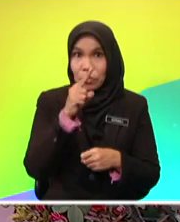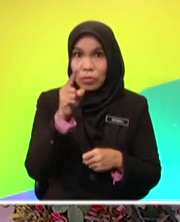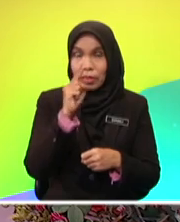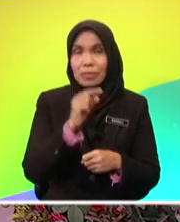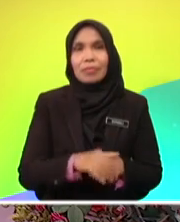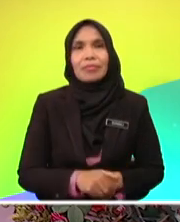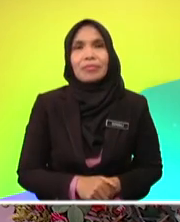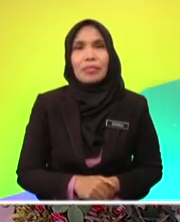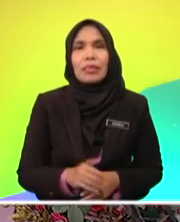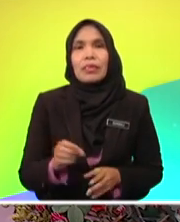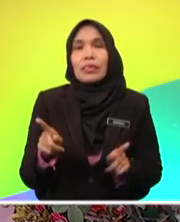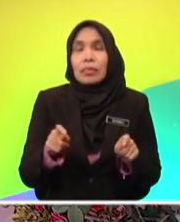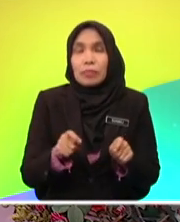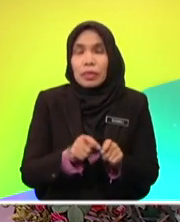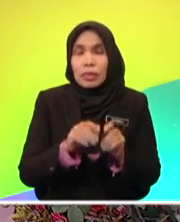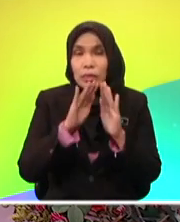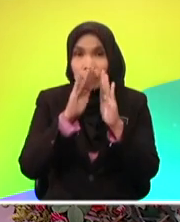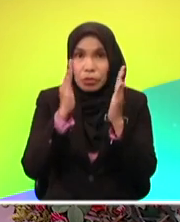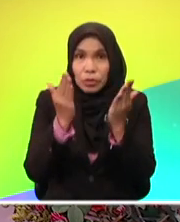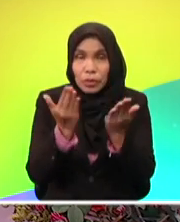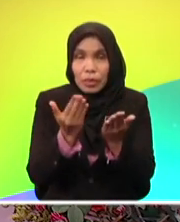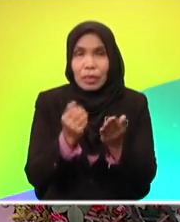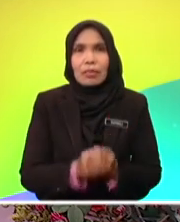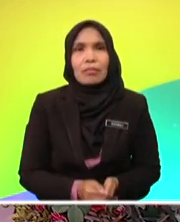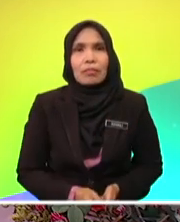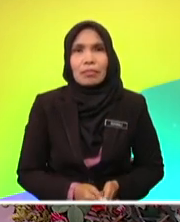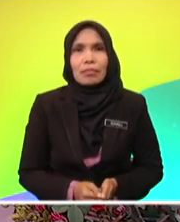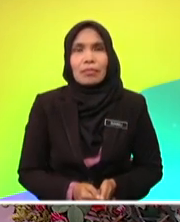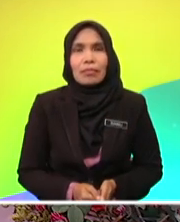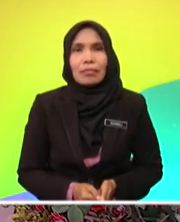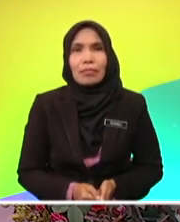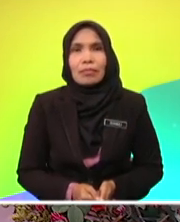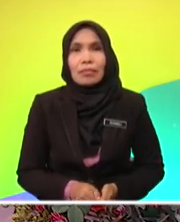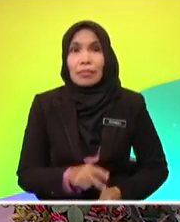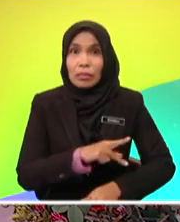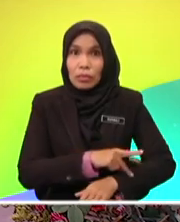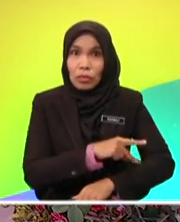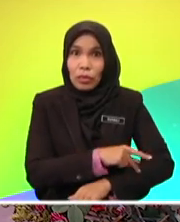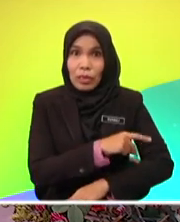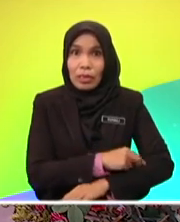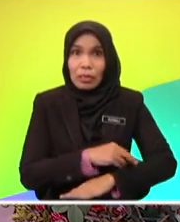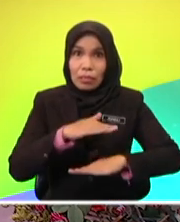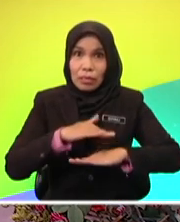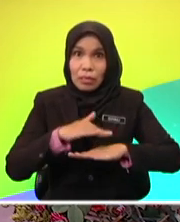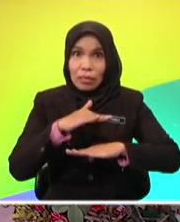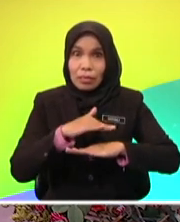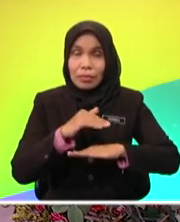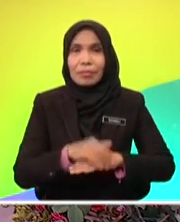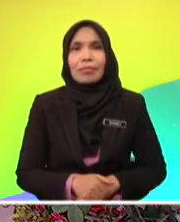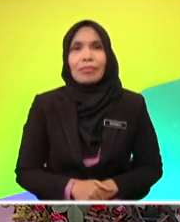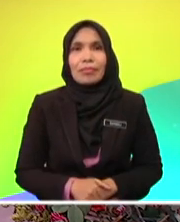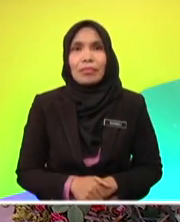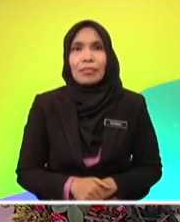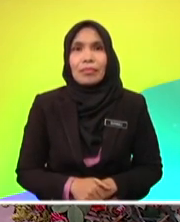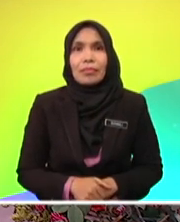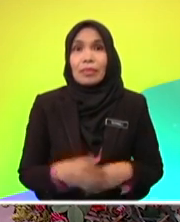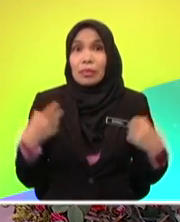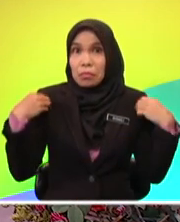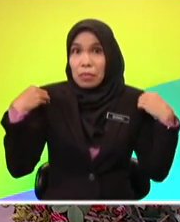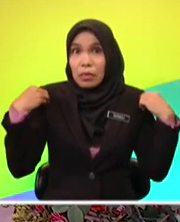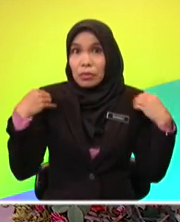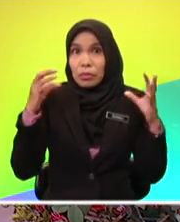Okey. Kulitnya bertindih-tindih. Bajunya boleh dikupas. Cuba